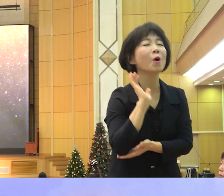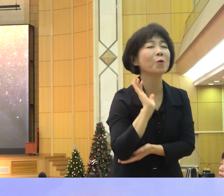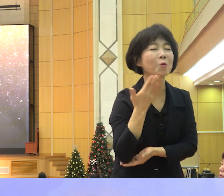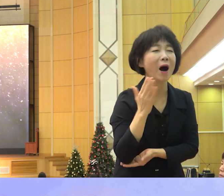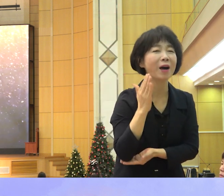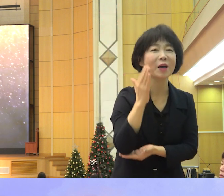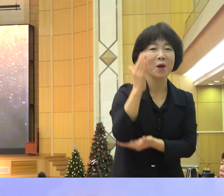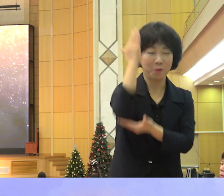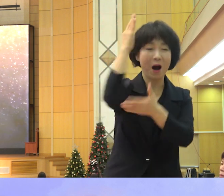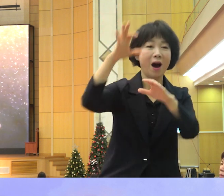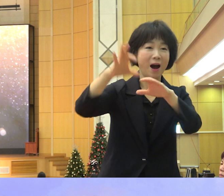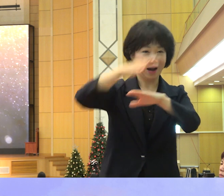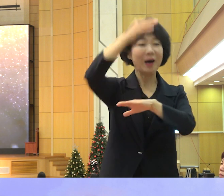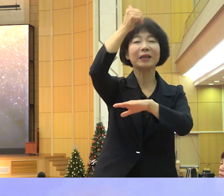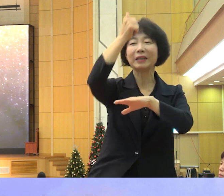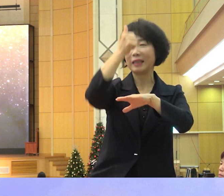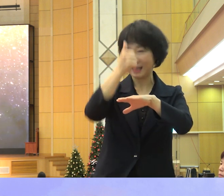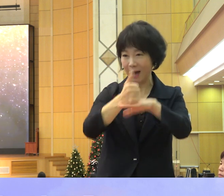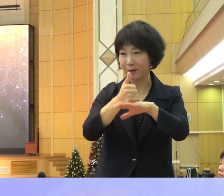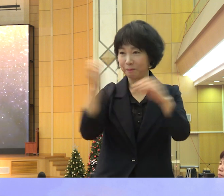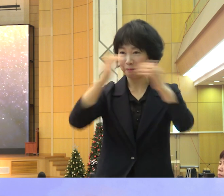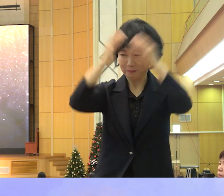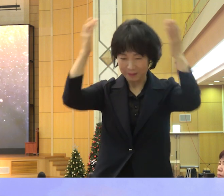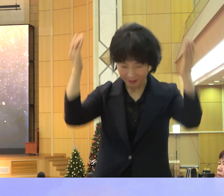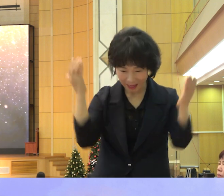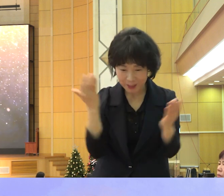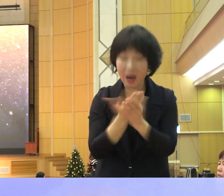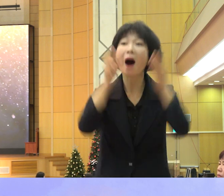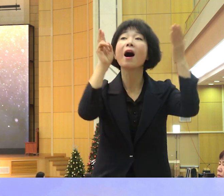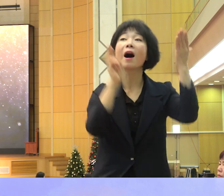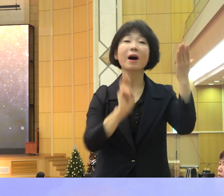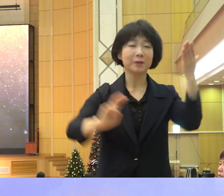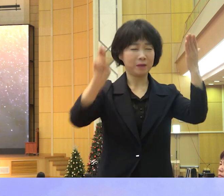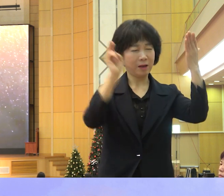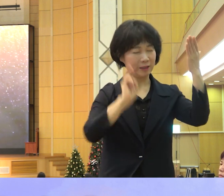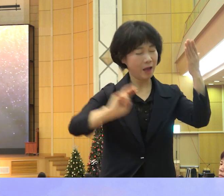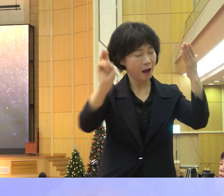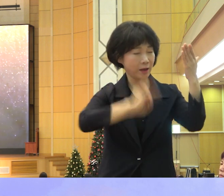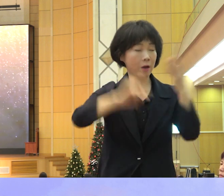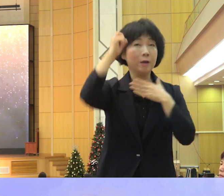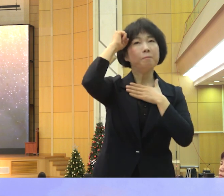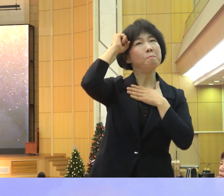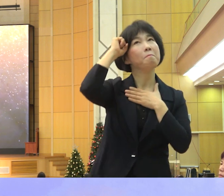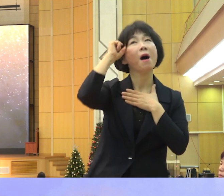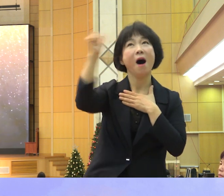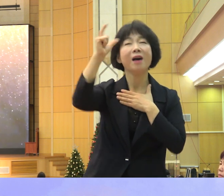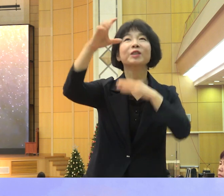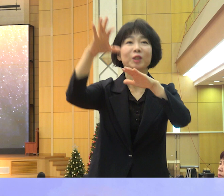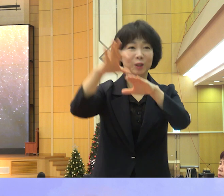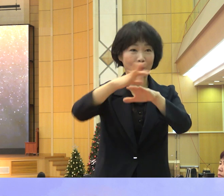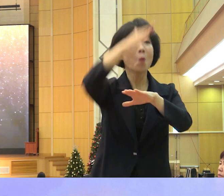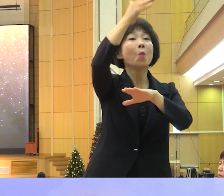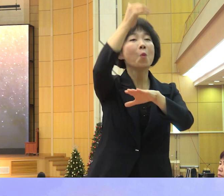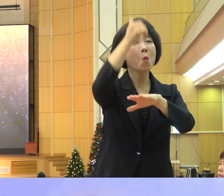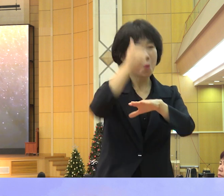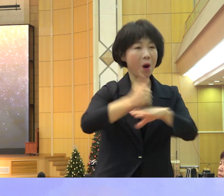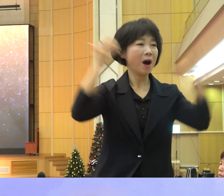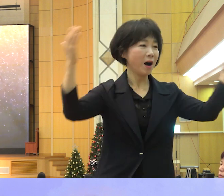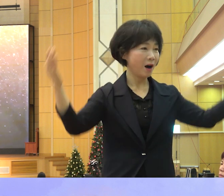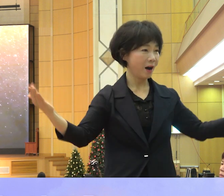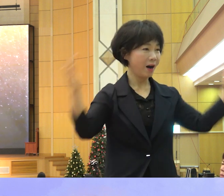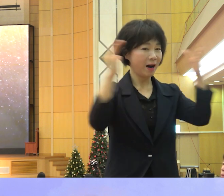당신은 영광의 왕이라. 다 찬양 위대하신